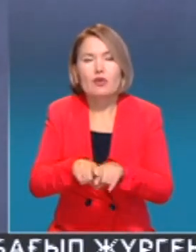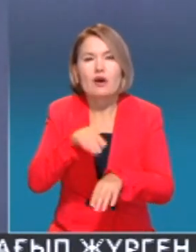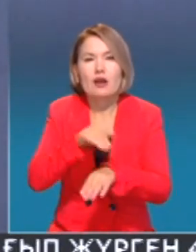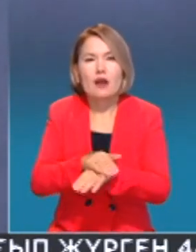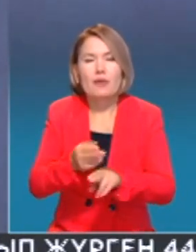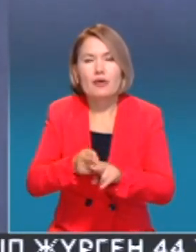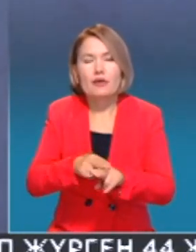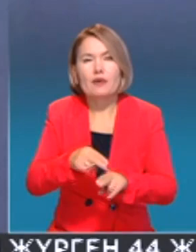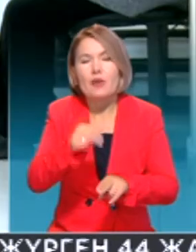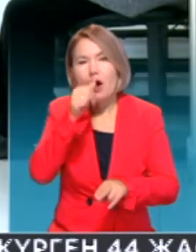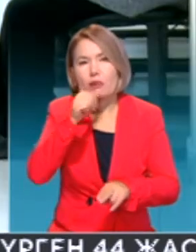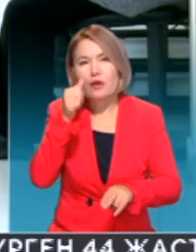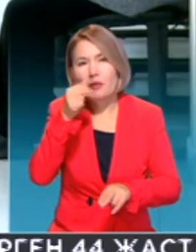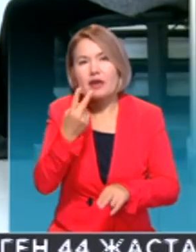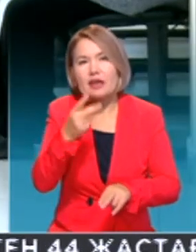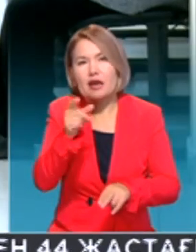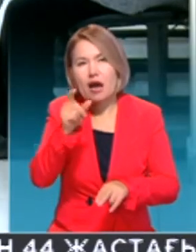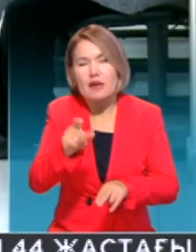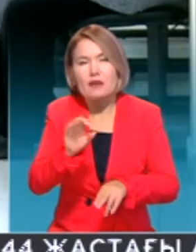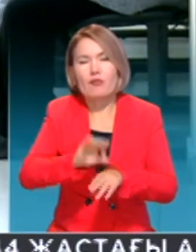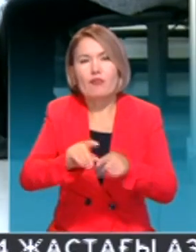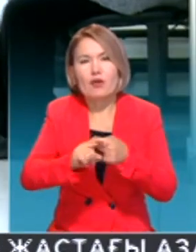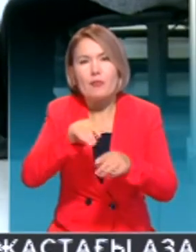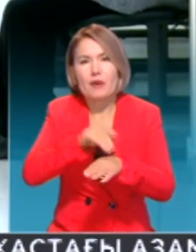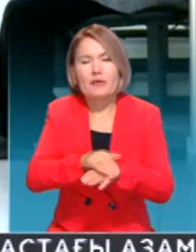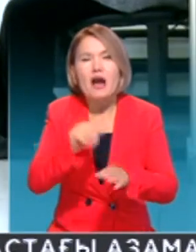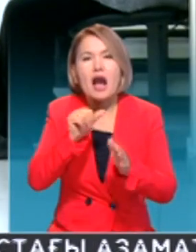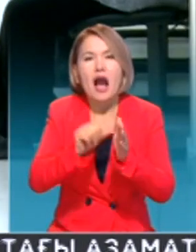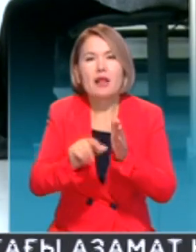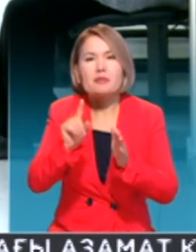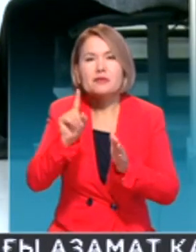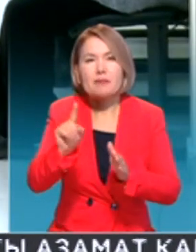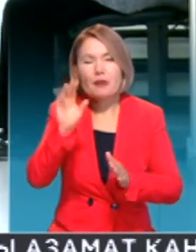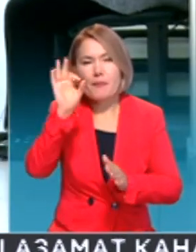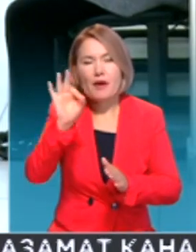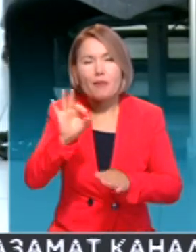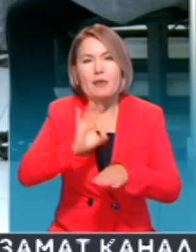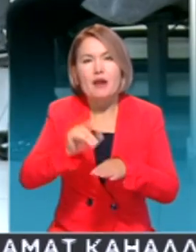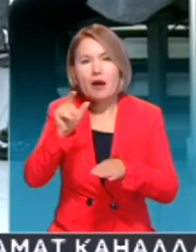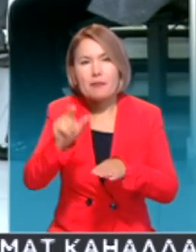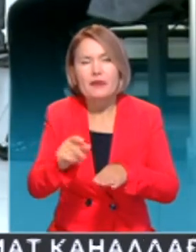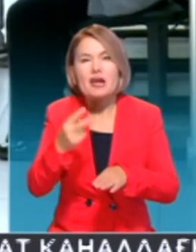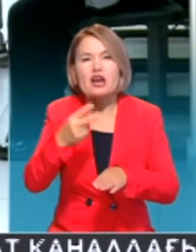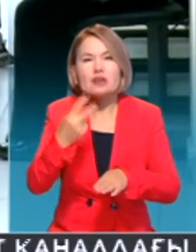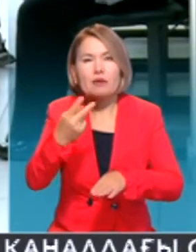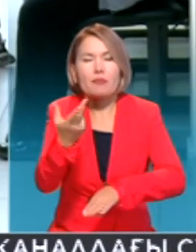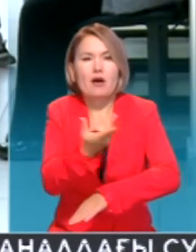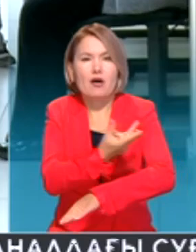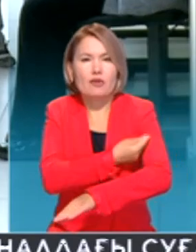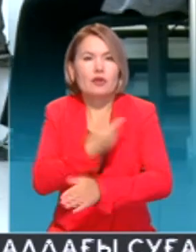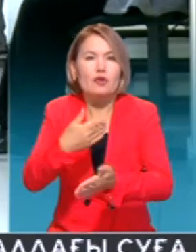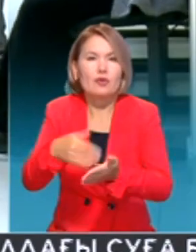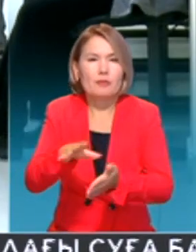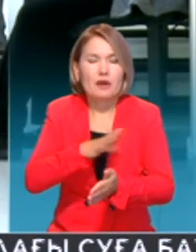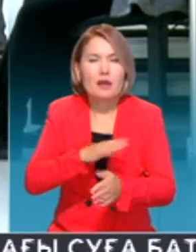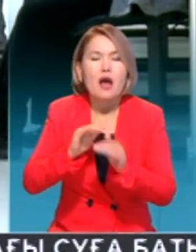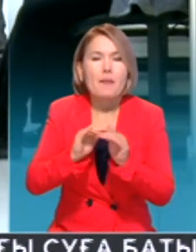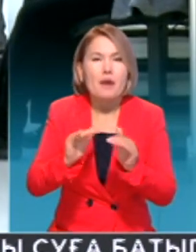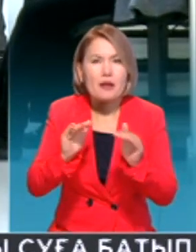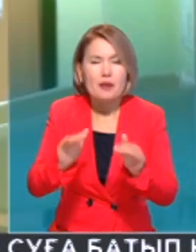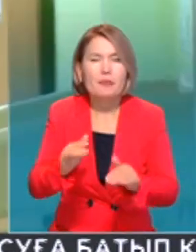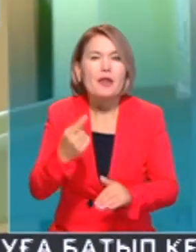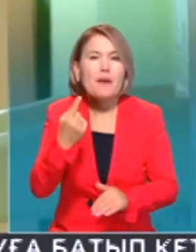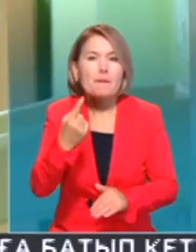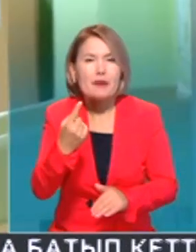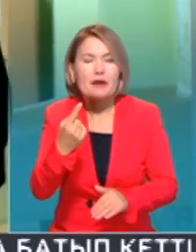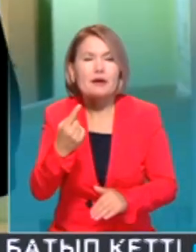2 тұрғыннан ғана анықталған еді. Науқастардың 61%-і, яғни 22-сі екпе алудан бас тартқандар. Балалар